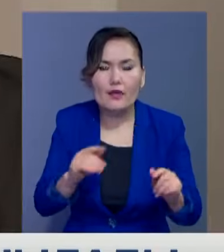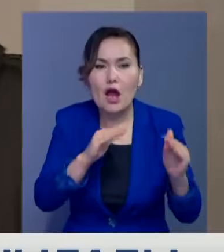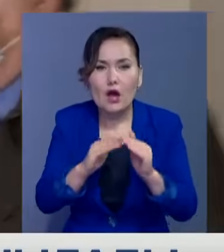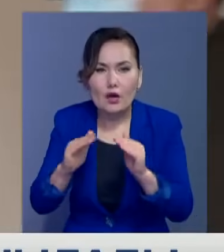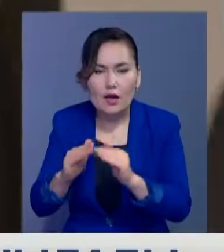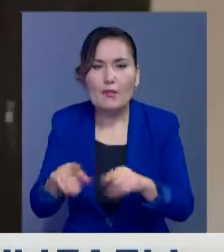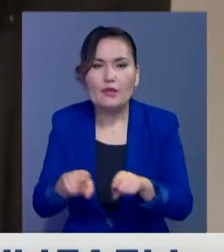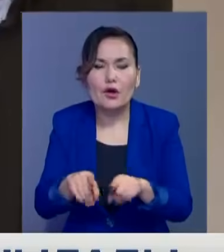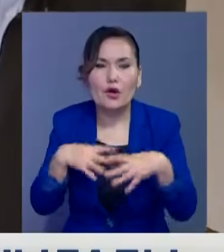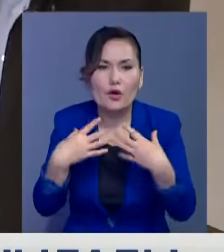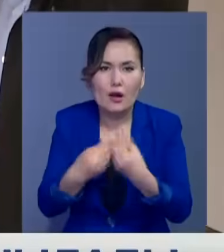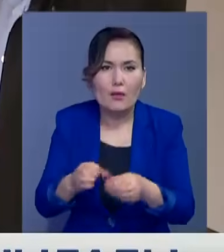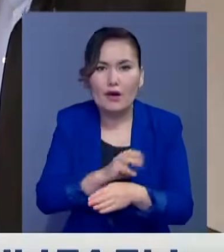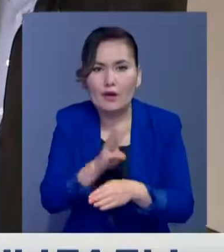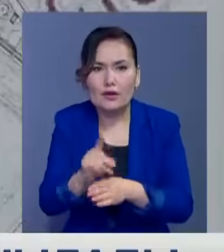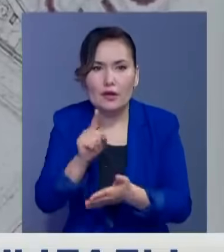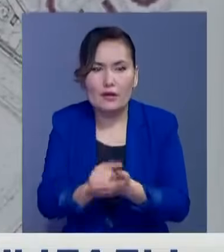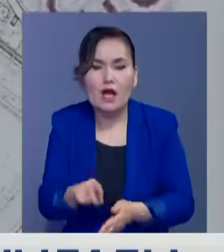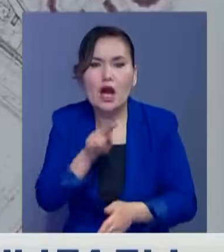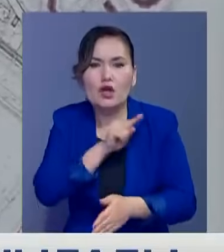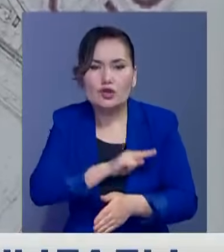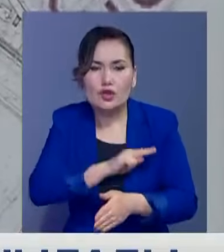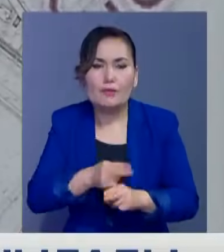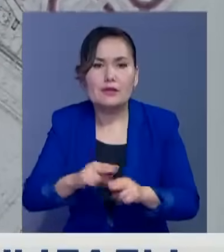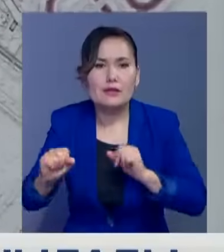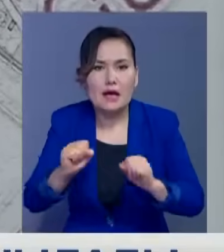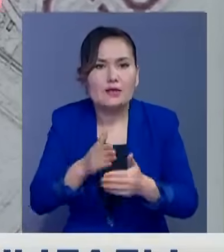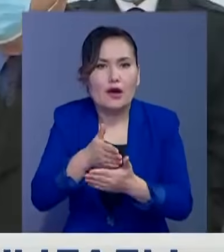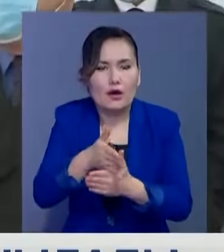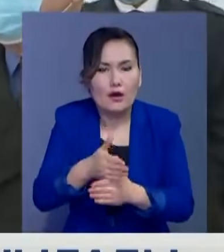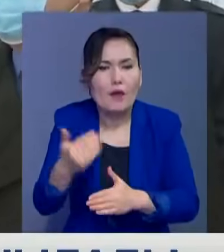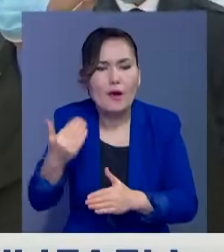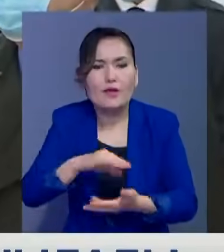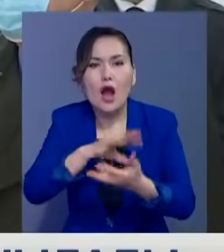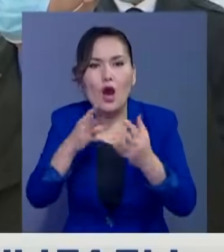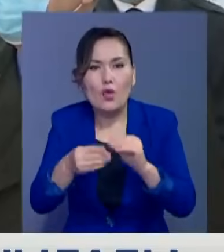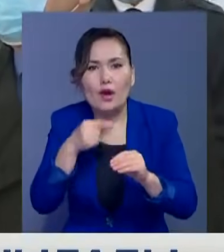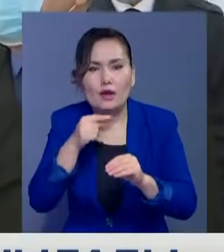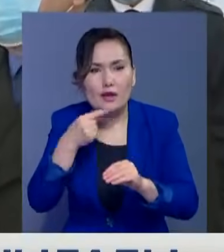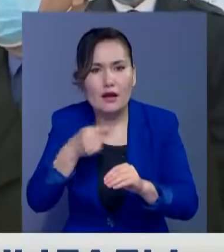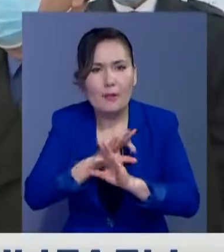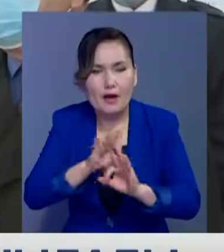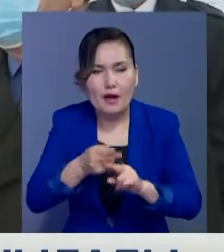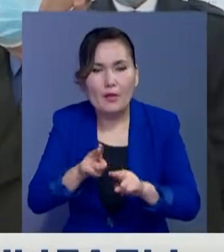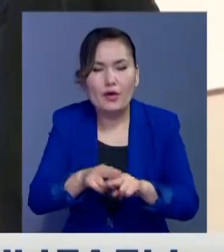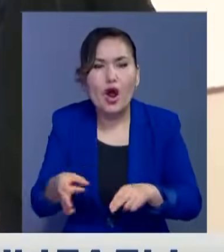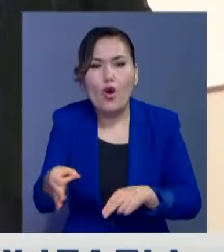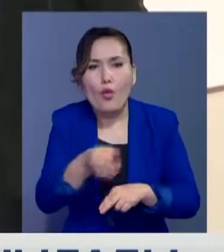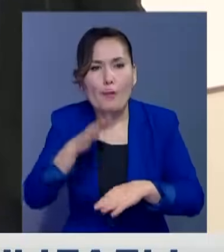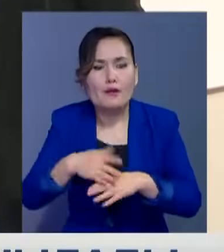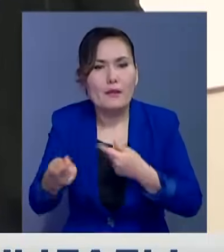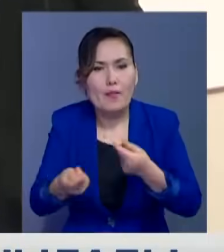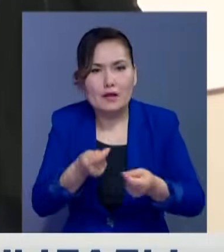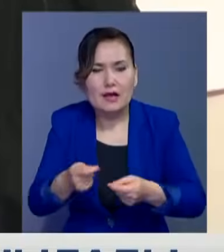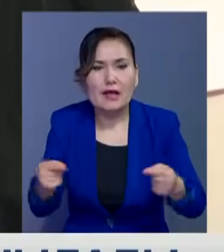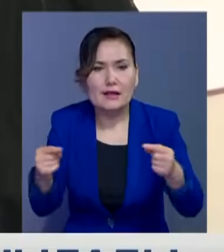құрылысының жоспарында ескерілуі тиіс. Жұмыс сапарының қорытындысы бойынша Роман Скляр облыс басшылығына бірқатар нақты тапсырма